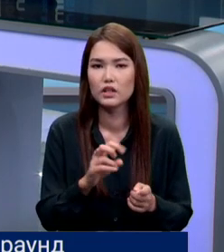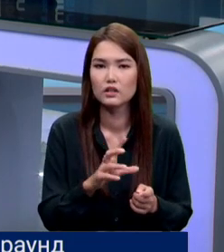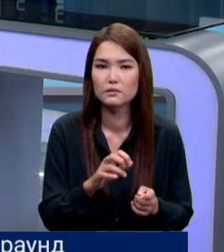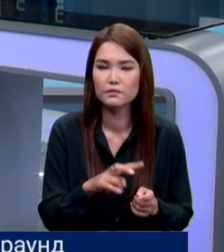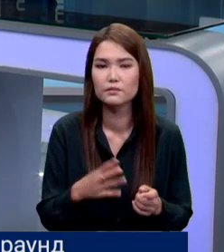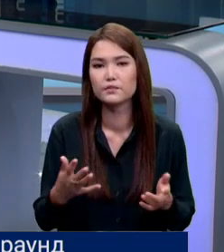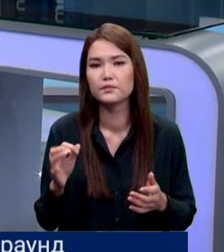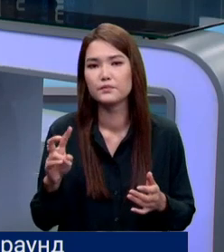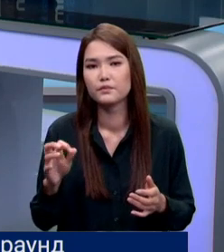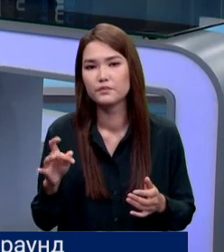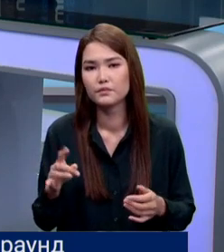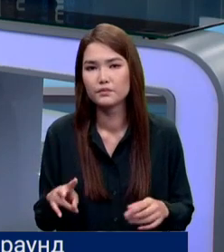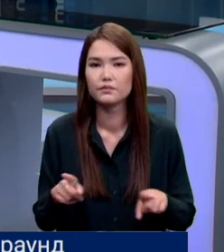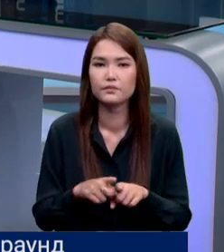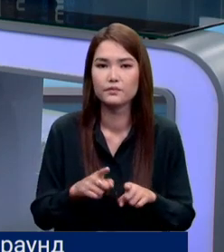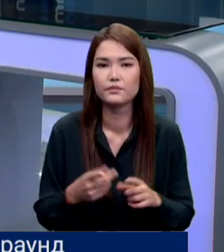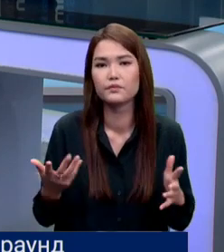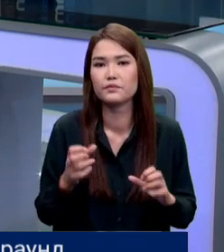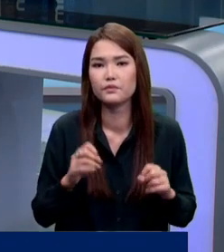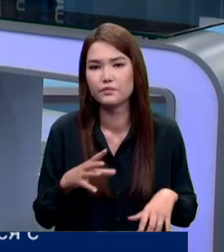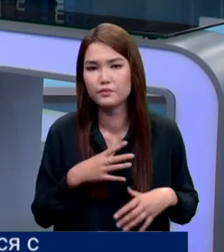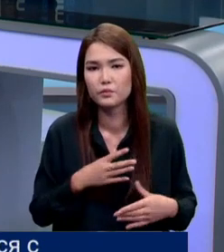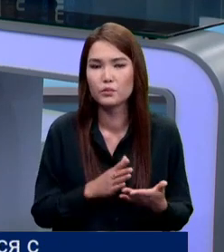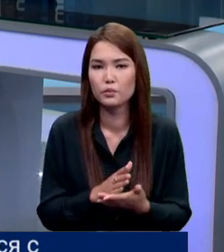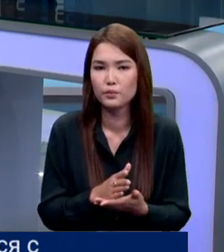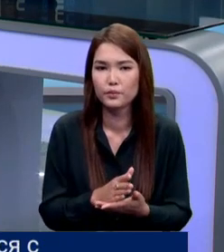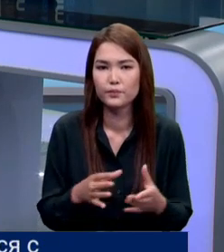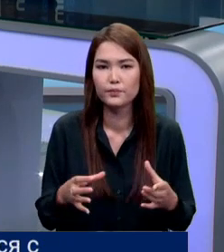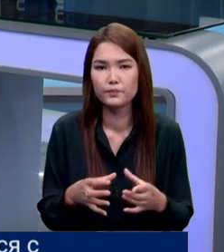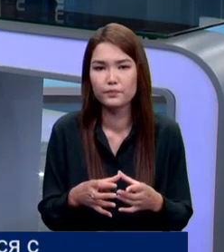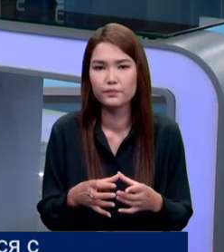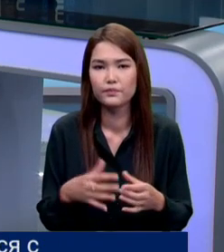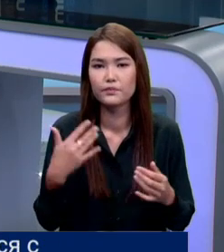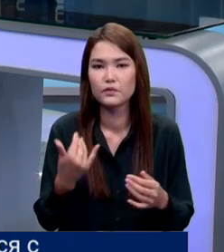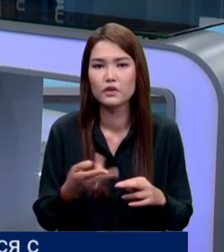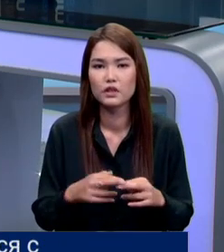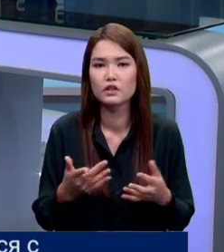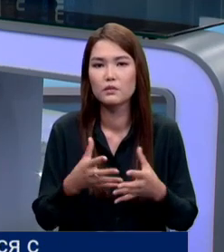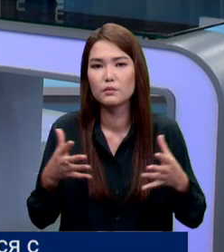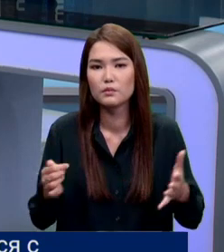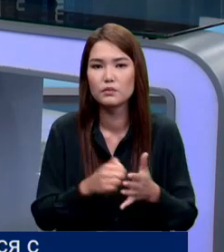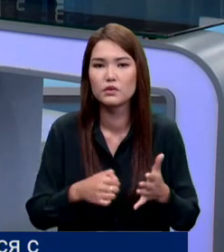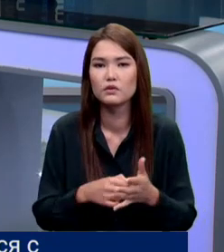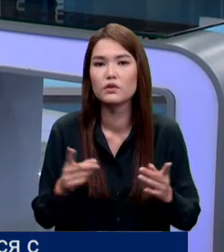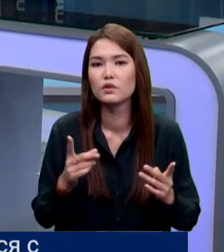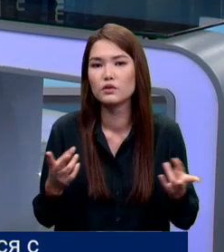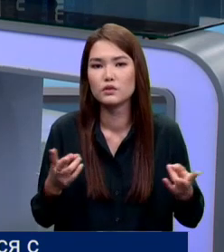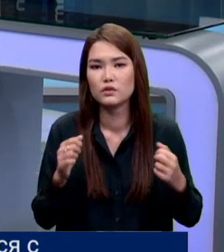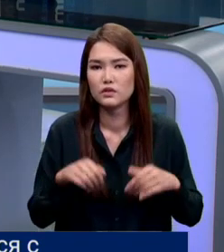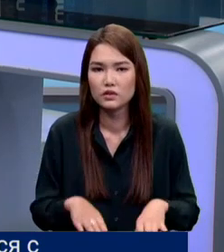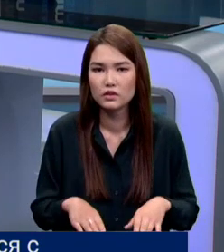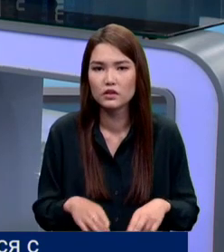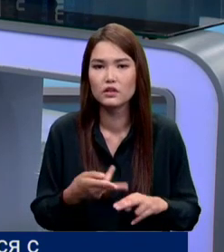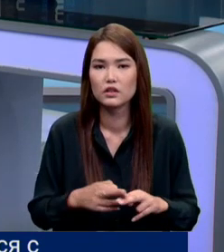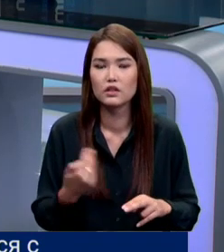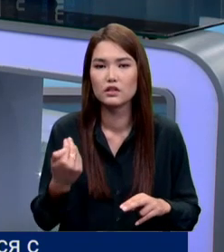медицина және педагогика мамандықтары абитуриенттер арасында сұранысқа ие. Ал жұмыс берушілерге қандай мамандар керек? Еңбек нарығына сұраныс